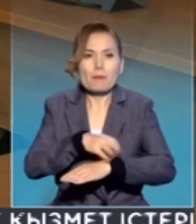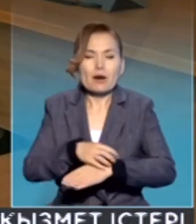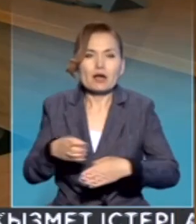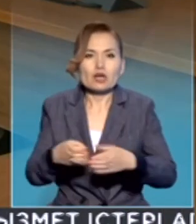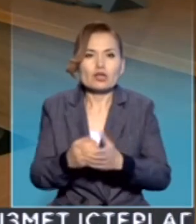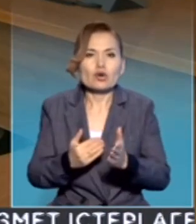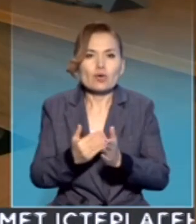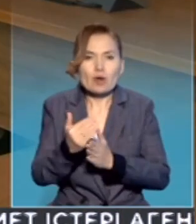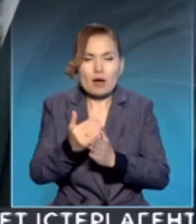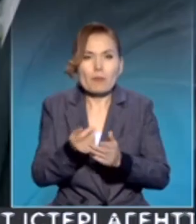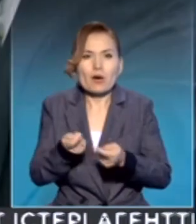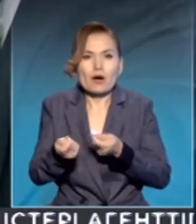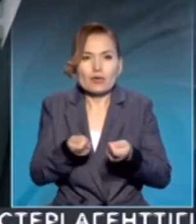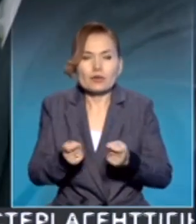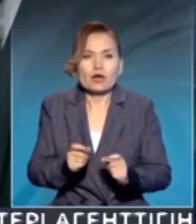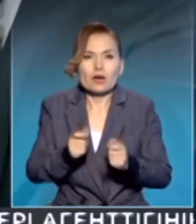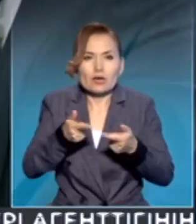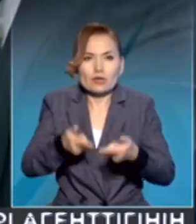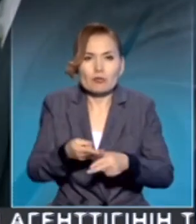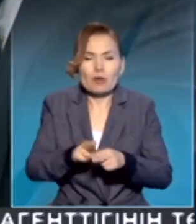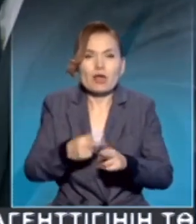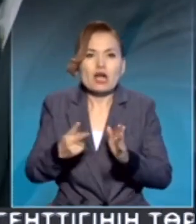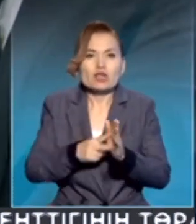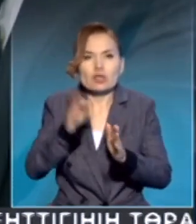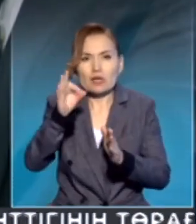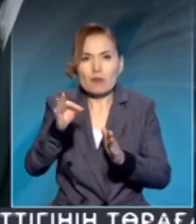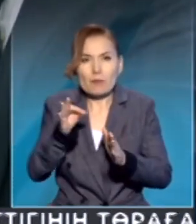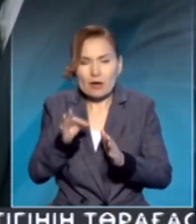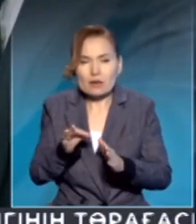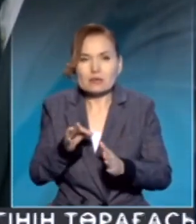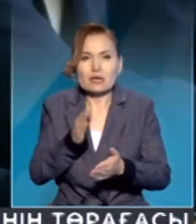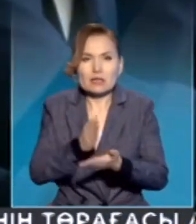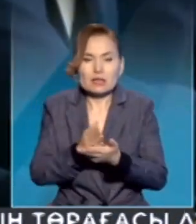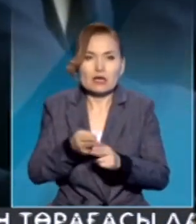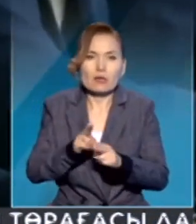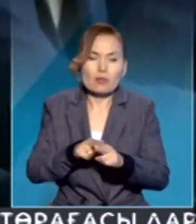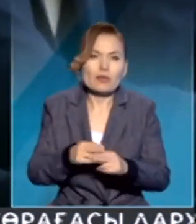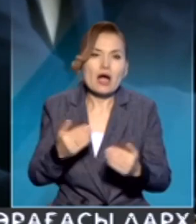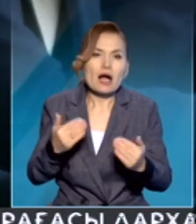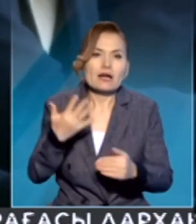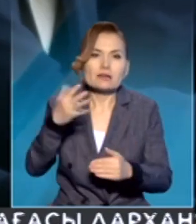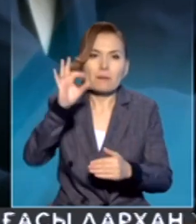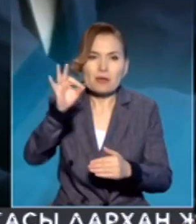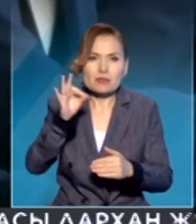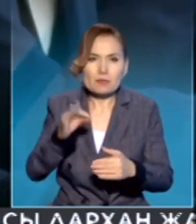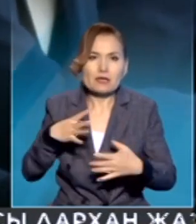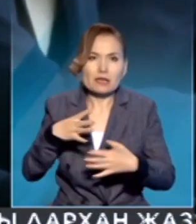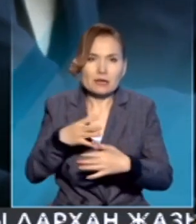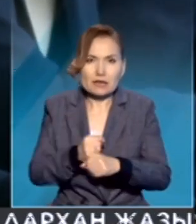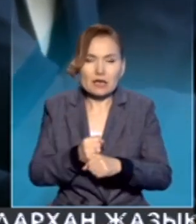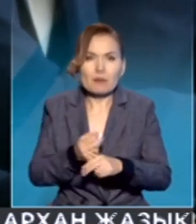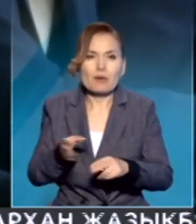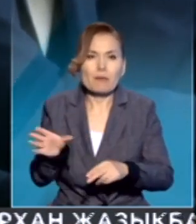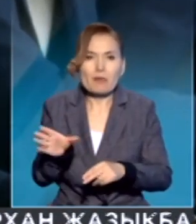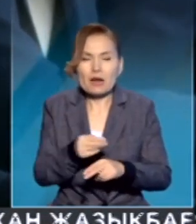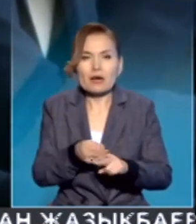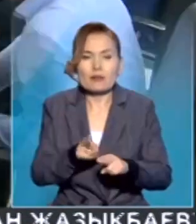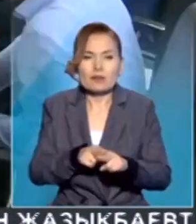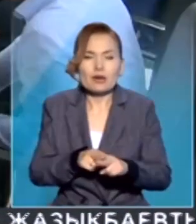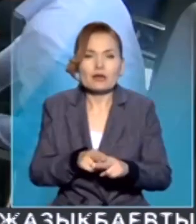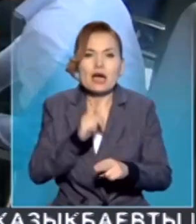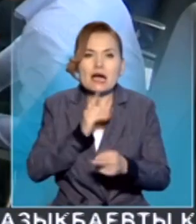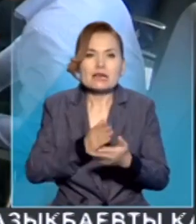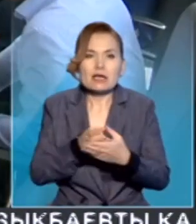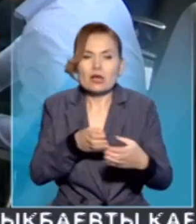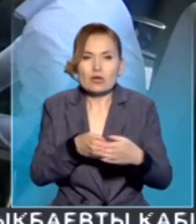жоғары мінберге өтудегі үлес салмағы 7% болатын болса, бүгінде ол меже 5%-ға қысқарған. Мұның бәрі қазіргі саяси